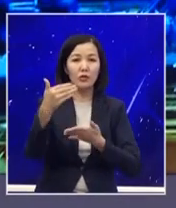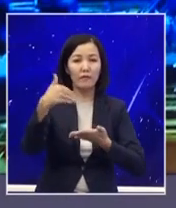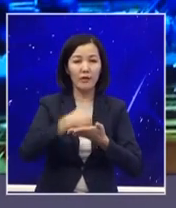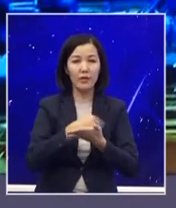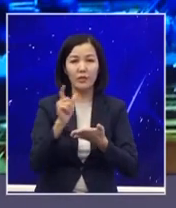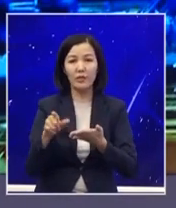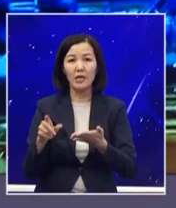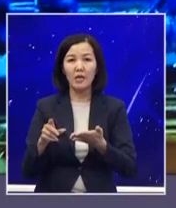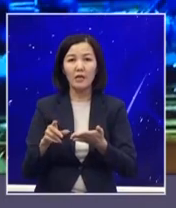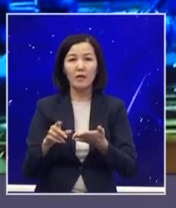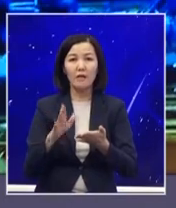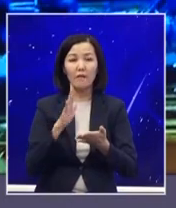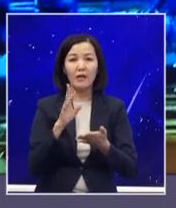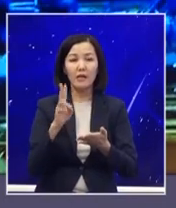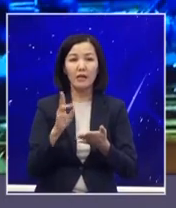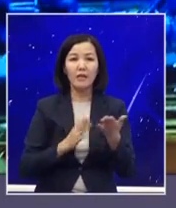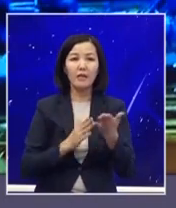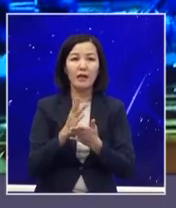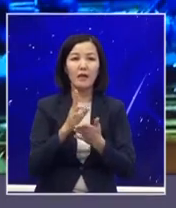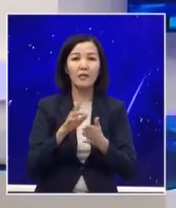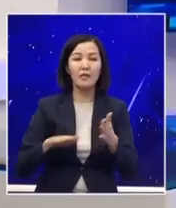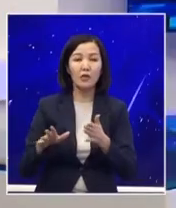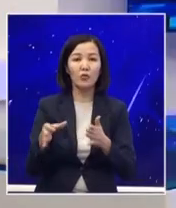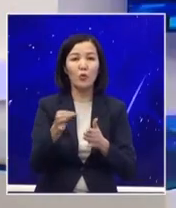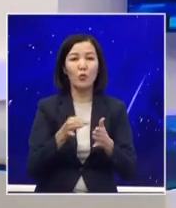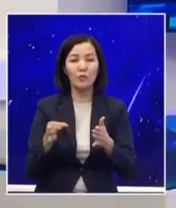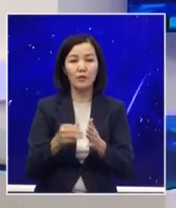выезжающих граждан в и на территорию области.